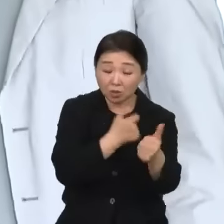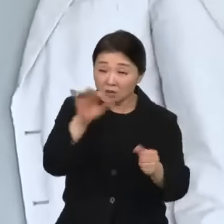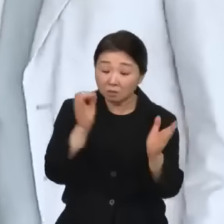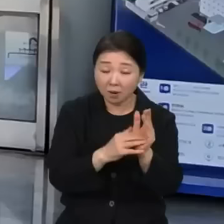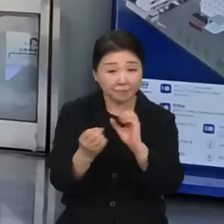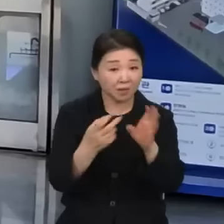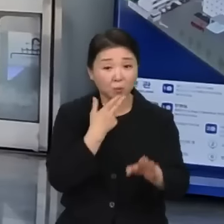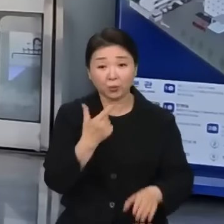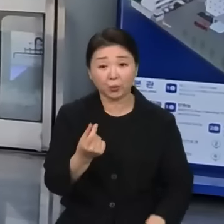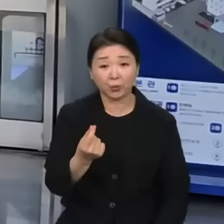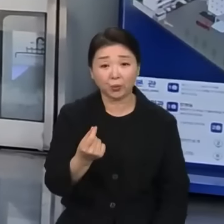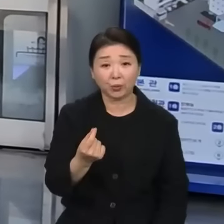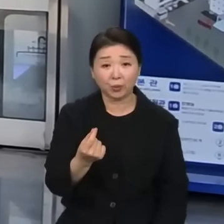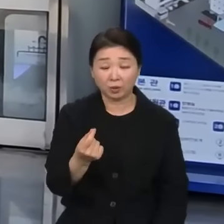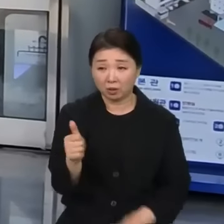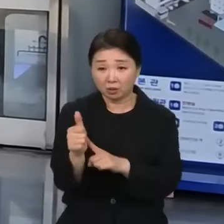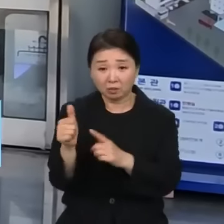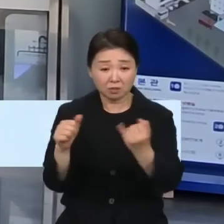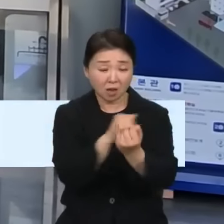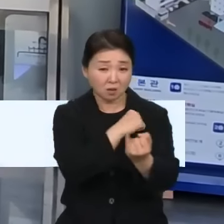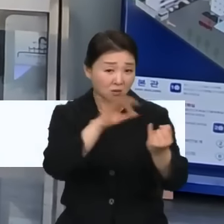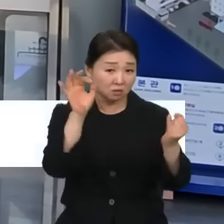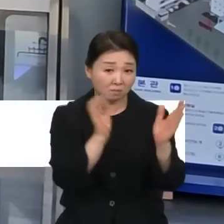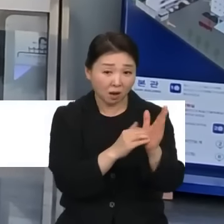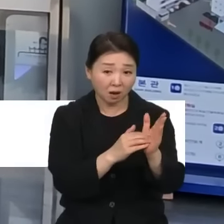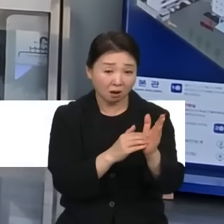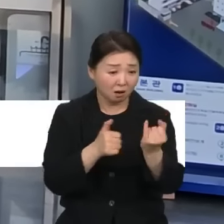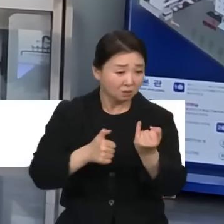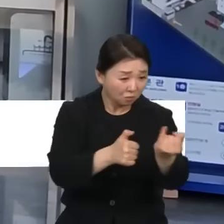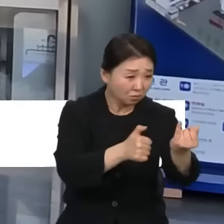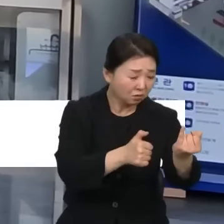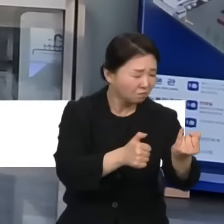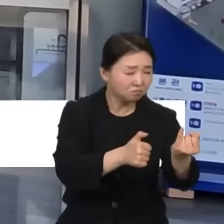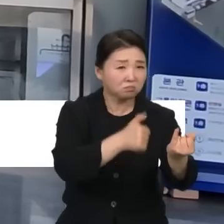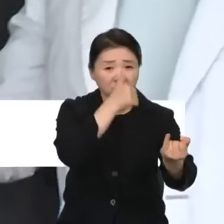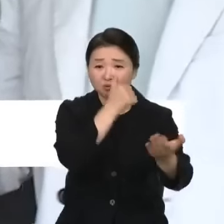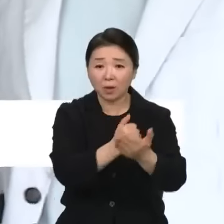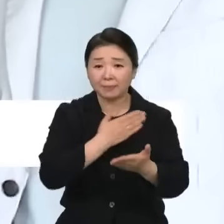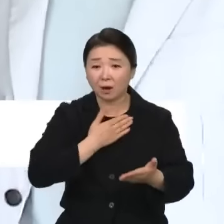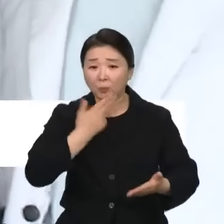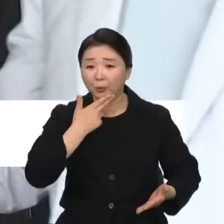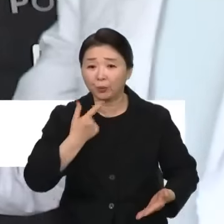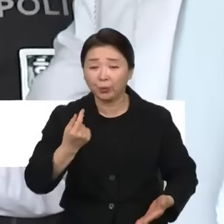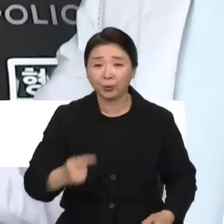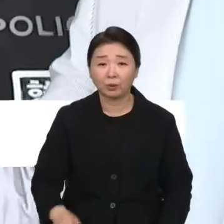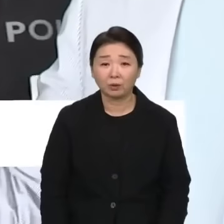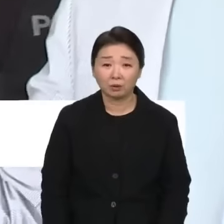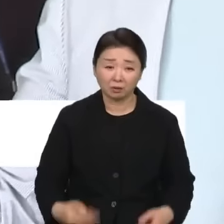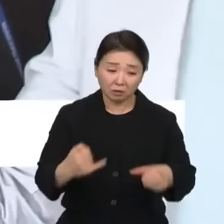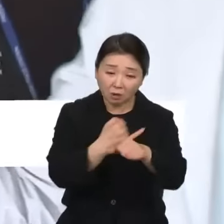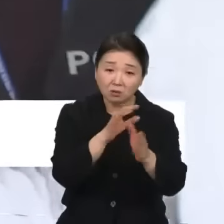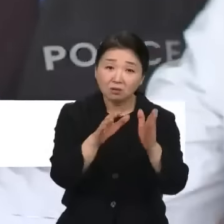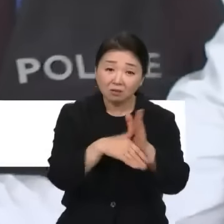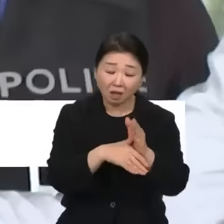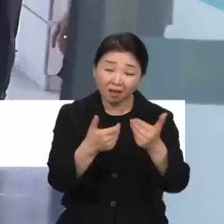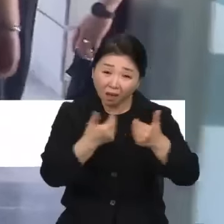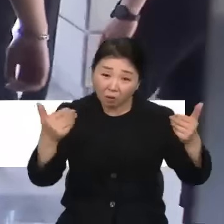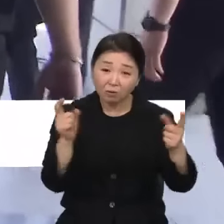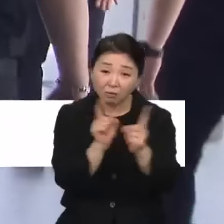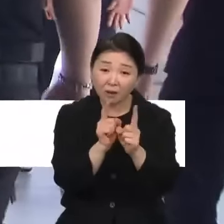없습니다. 김 씨는 때린 건 인정하지만 스토킹 혐의는 부인하고 있습니다. 연인 사이에서 헤어지고